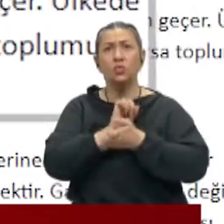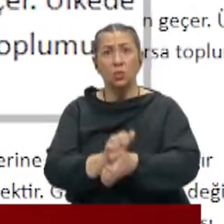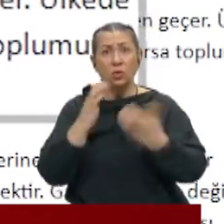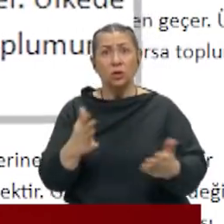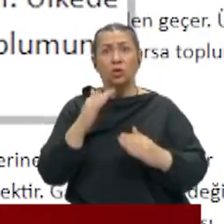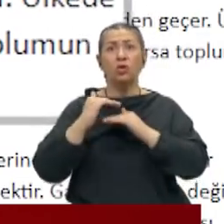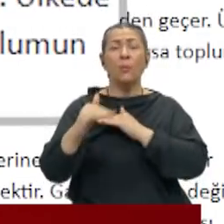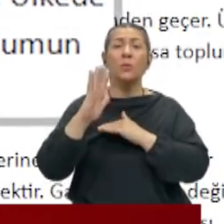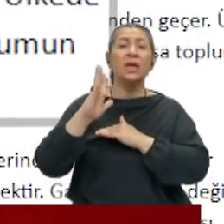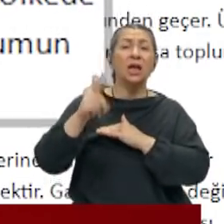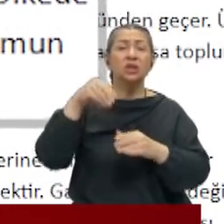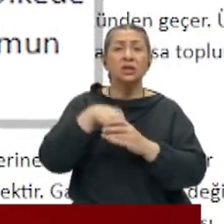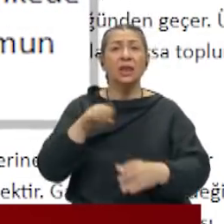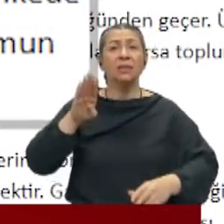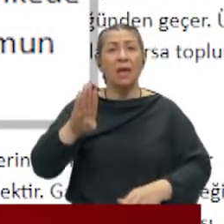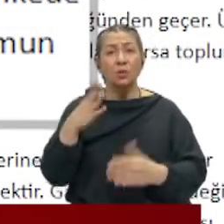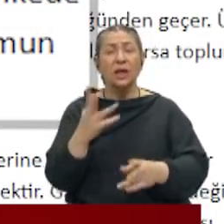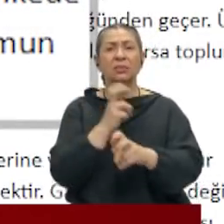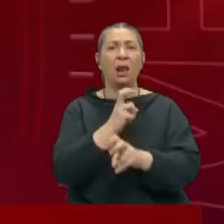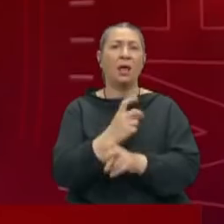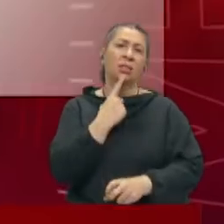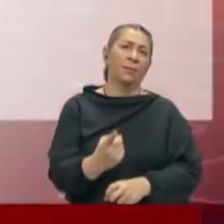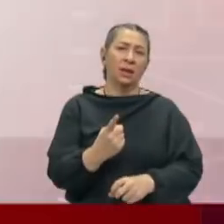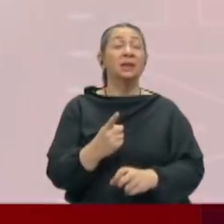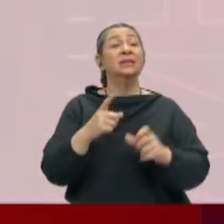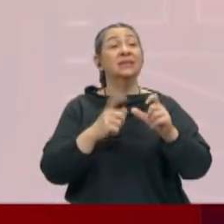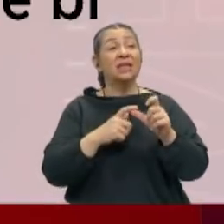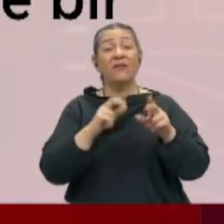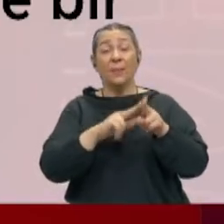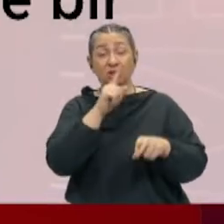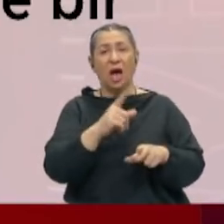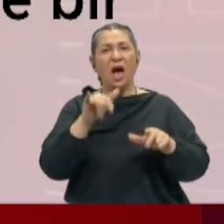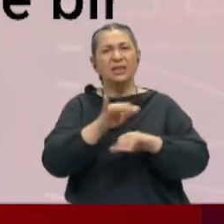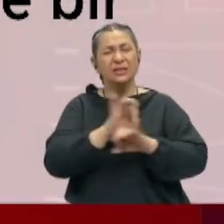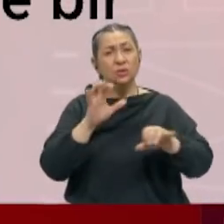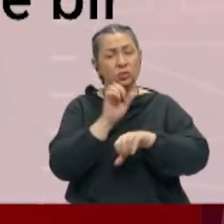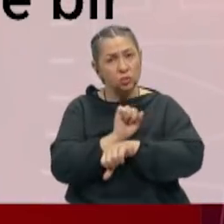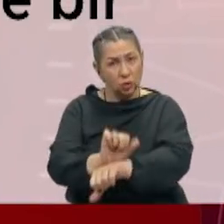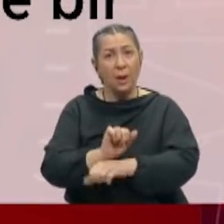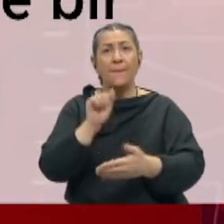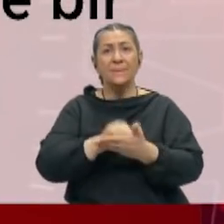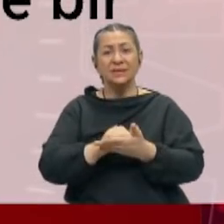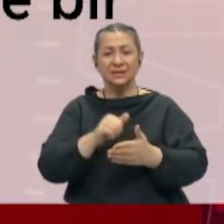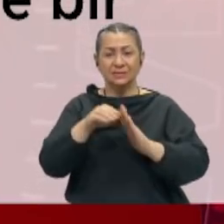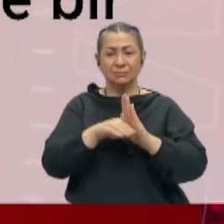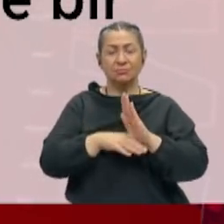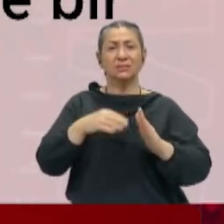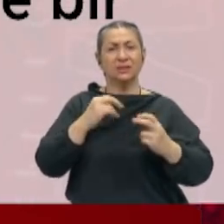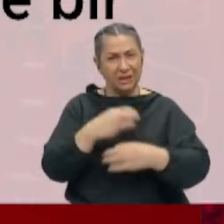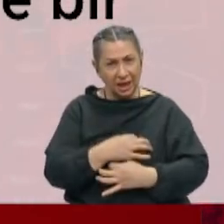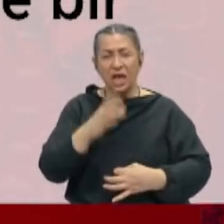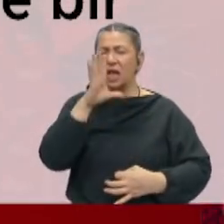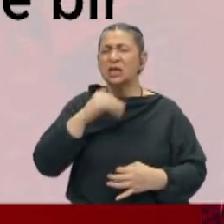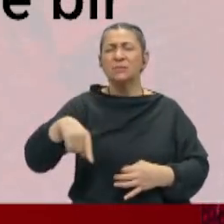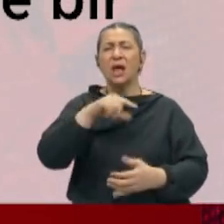tutuklanıyorsa toplumun geleceği de demokrasisi de tehlike altındadır. Sedef Kabaş'ın haksız tutukluluğunun basın meslek ilkelerine saygılı